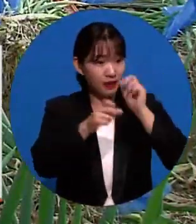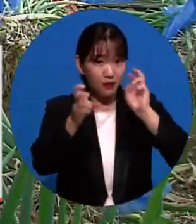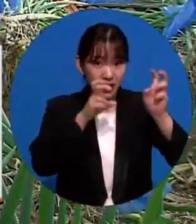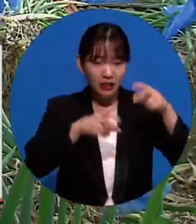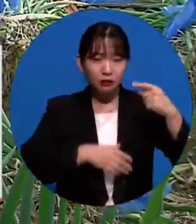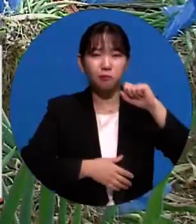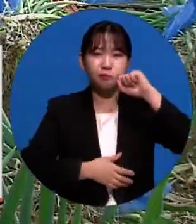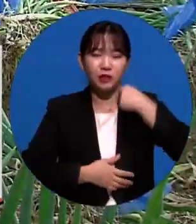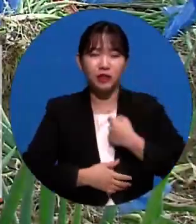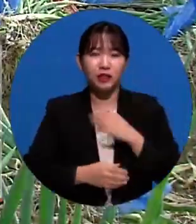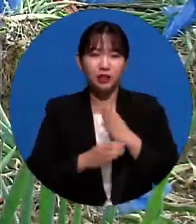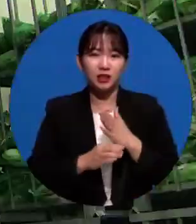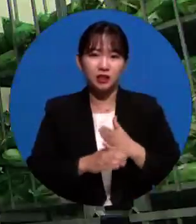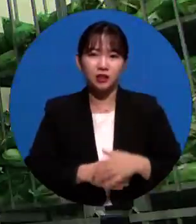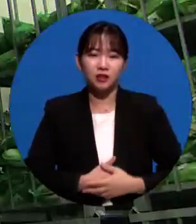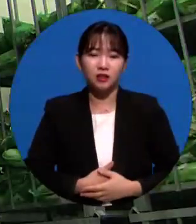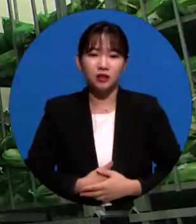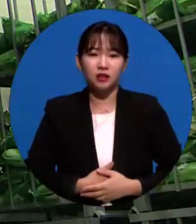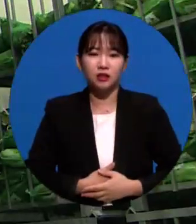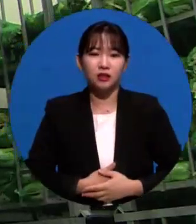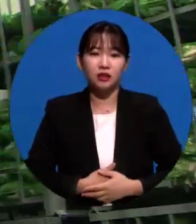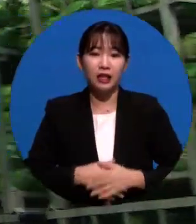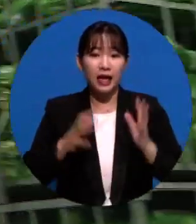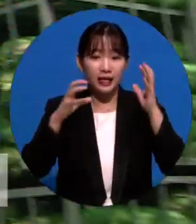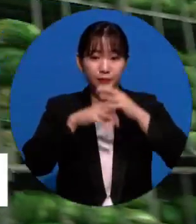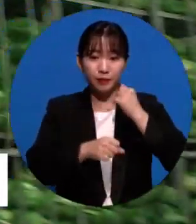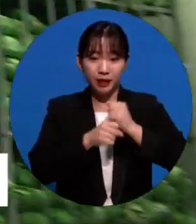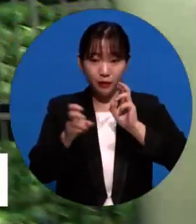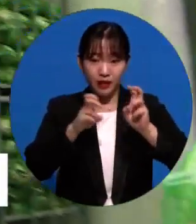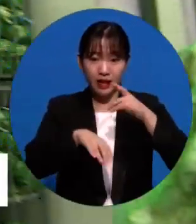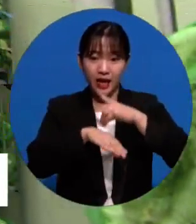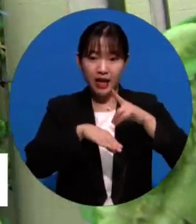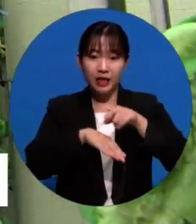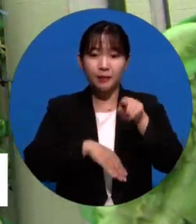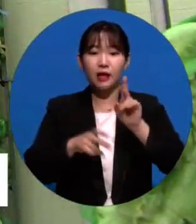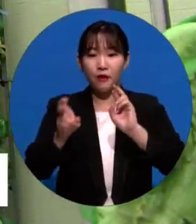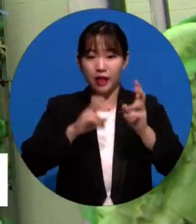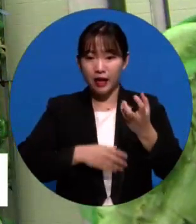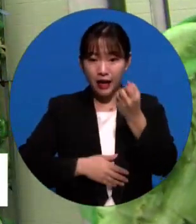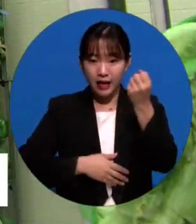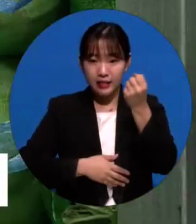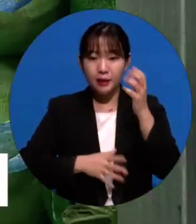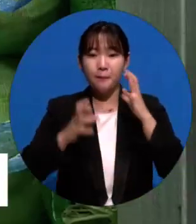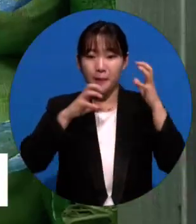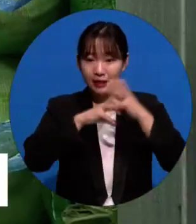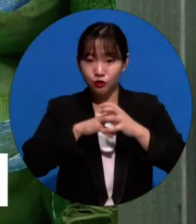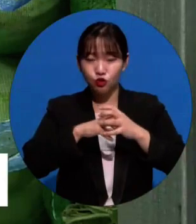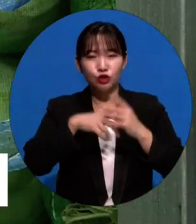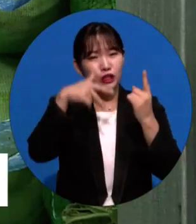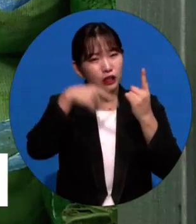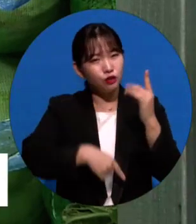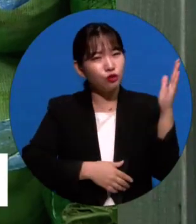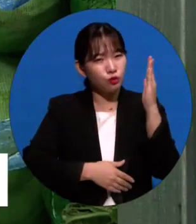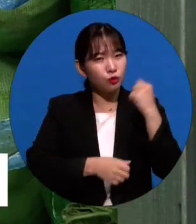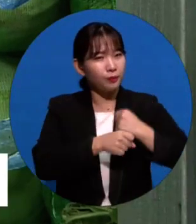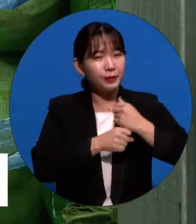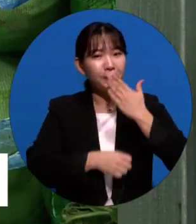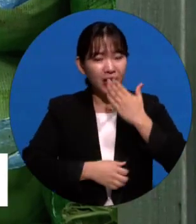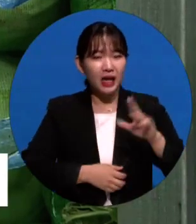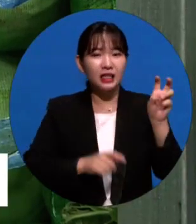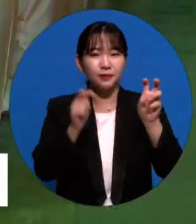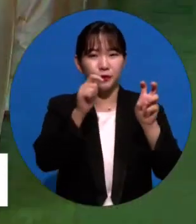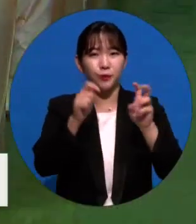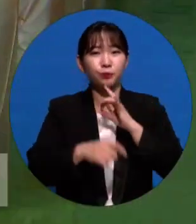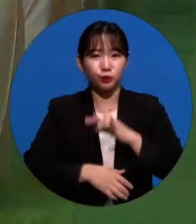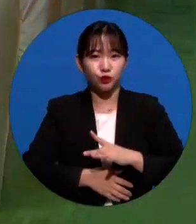어려움을 겪고 있습니다 중경 김치가 0 업체인 해당 분 의 이 업체가 보유한 배출원 일주일 가동 물량인 20톤